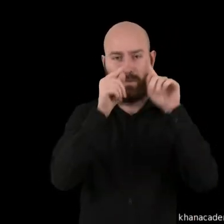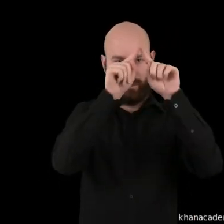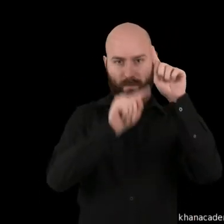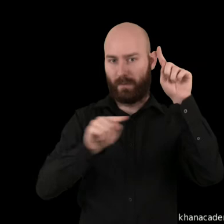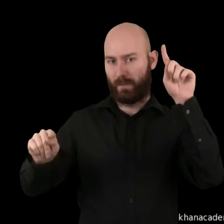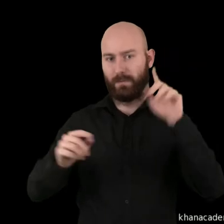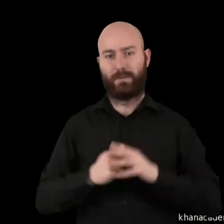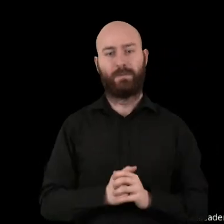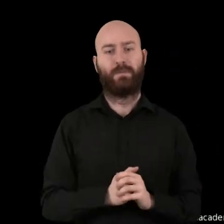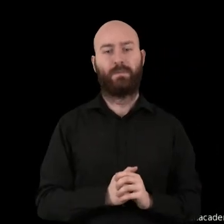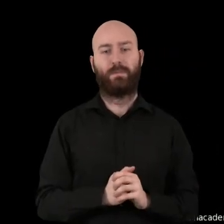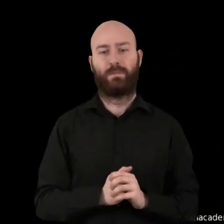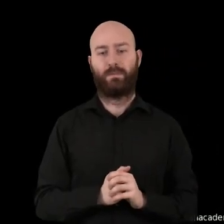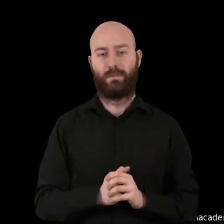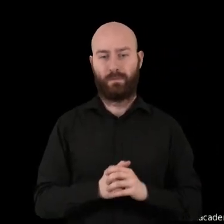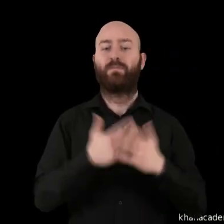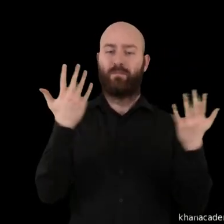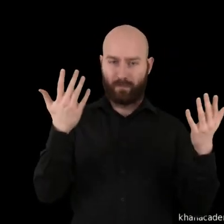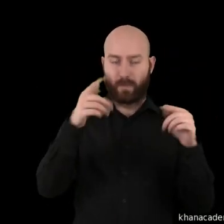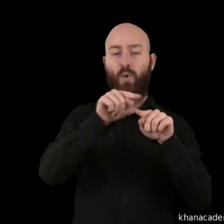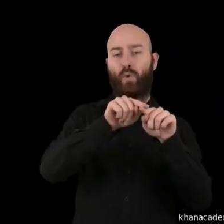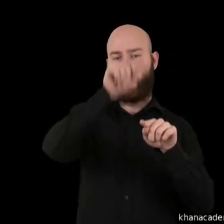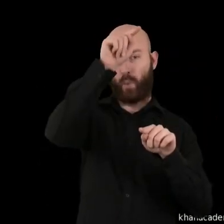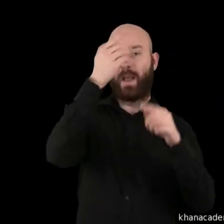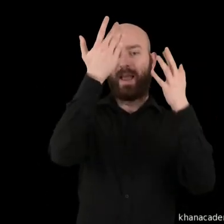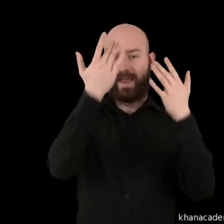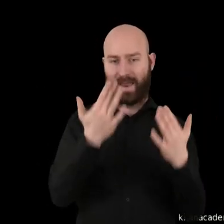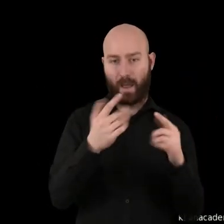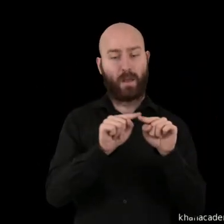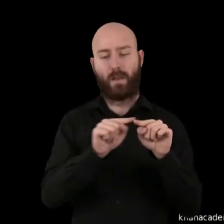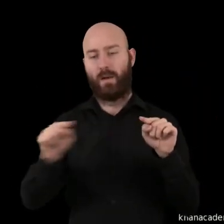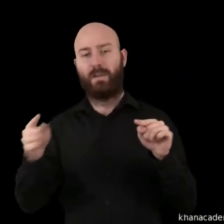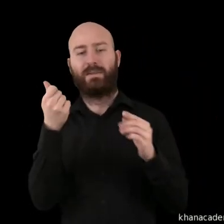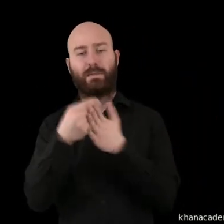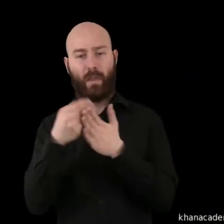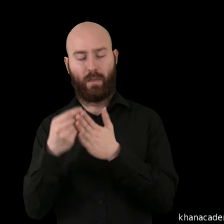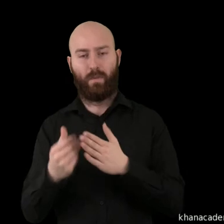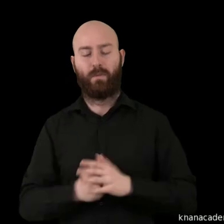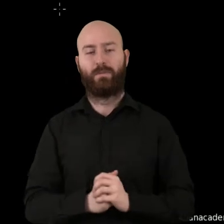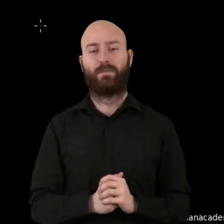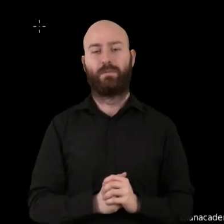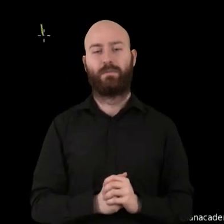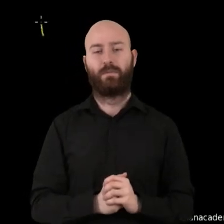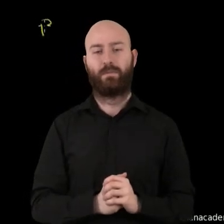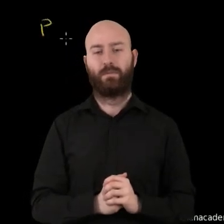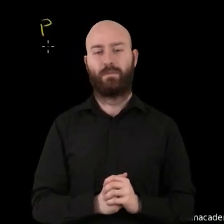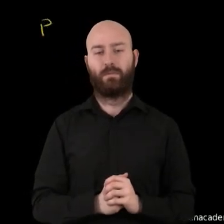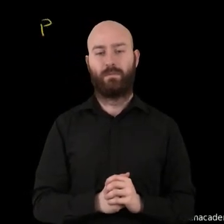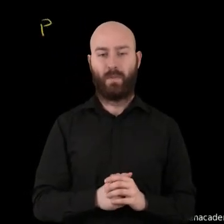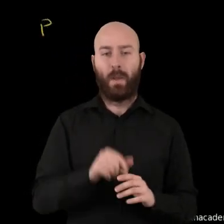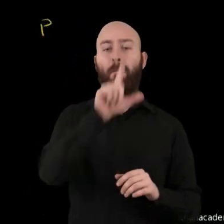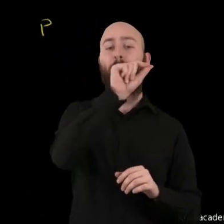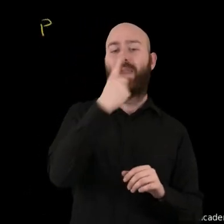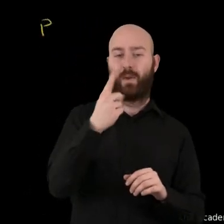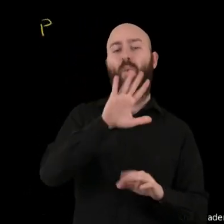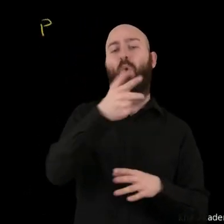myśleć tak. Nakreślę diagram. Rysuję wykres. Na tej osi mamy ilość, a na tej